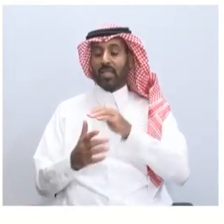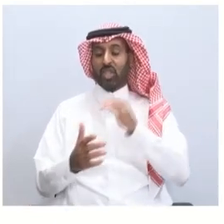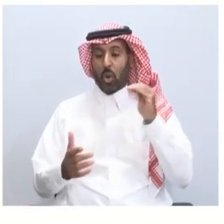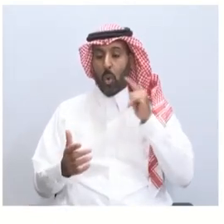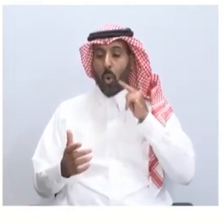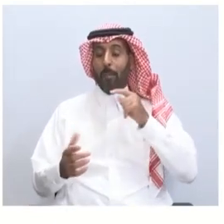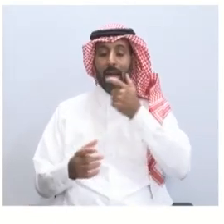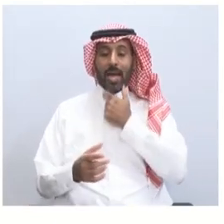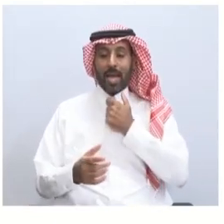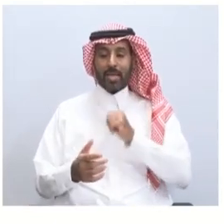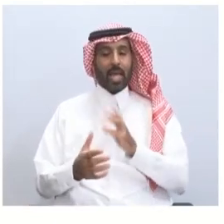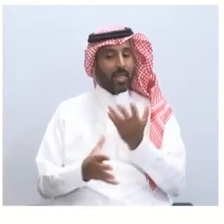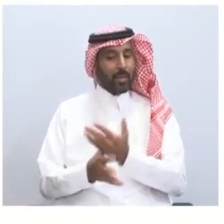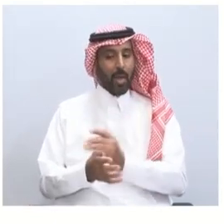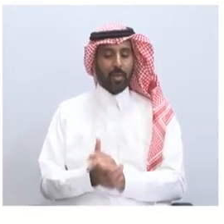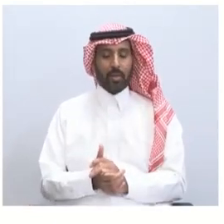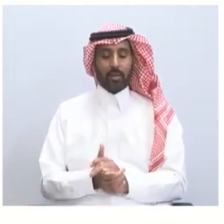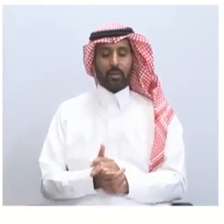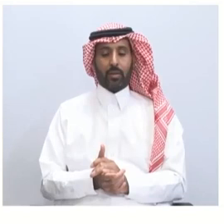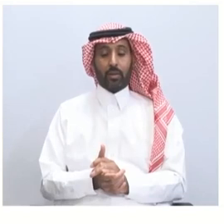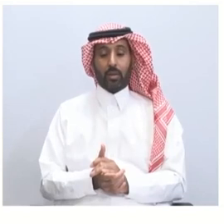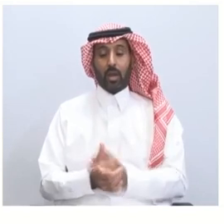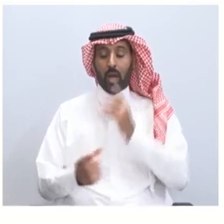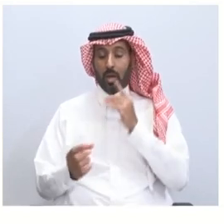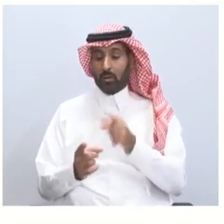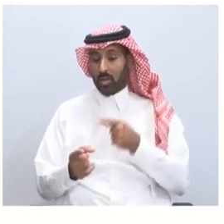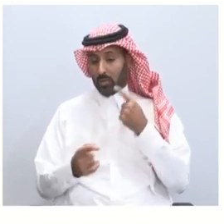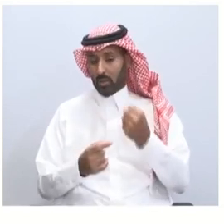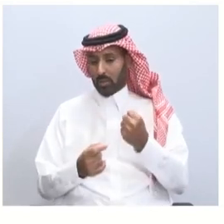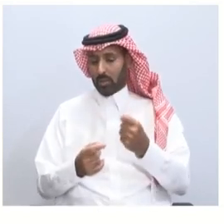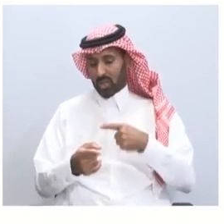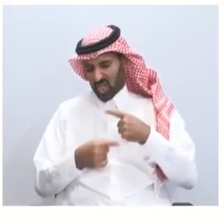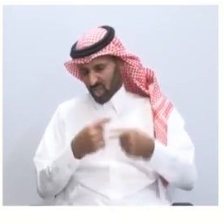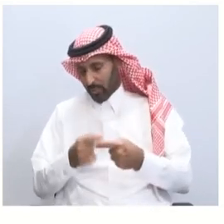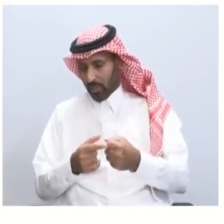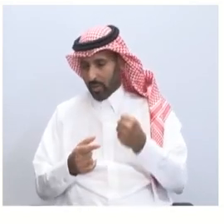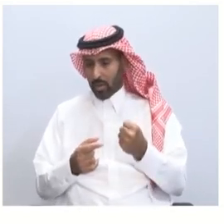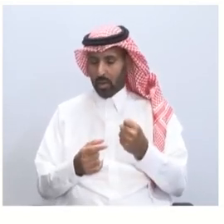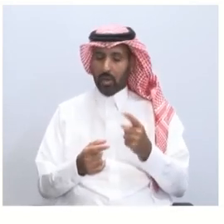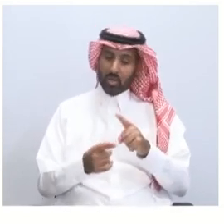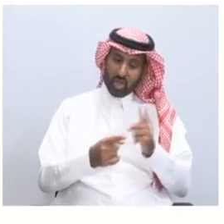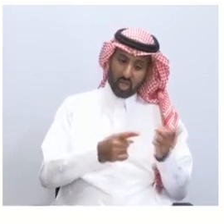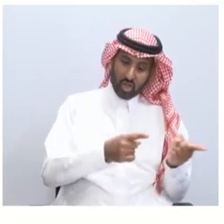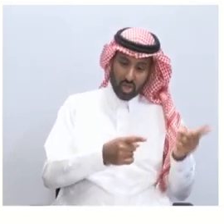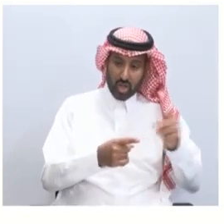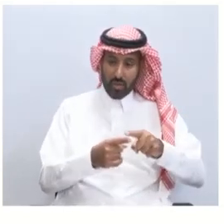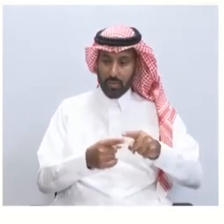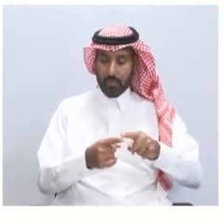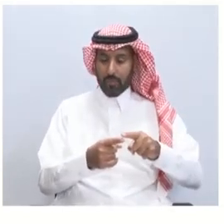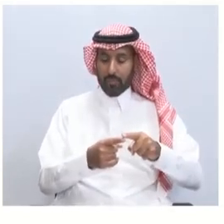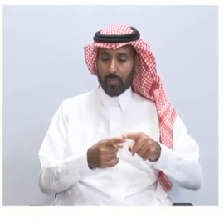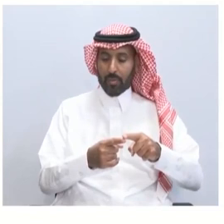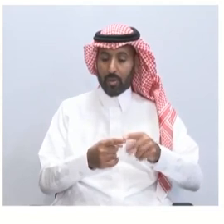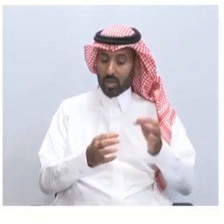الرياض لماذا لكي يست تعيد قوته ويستطيع ايضا